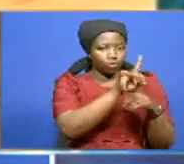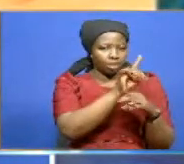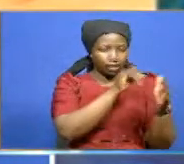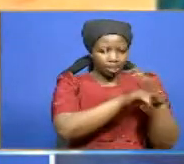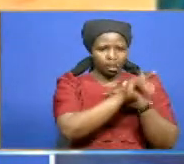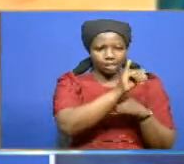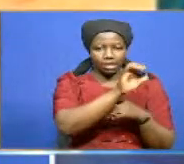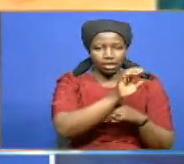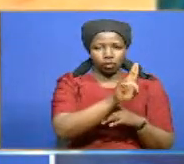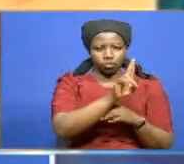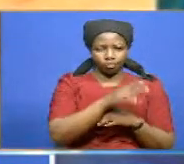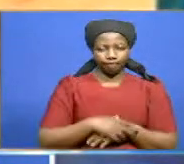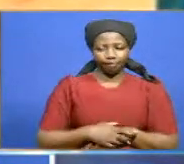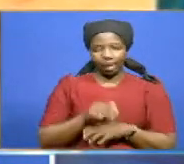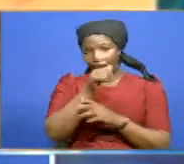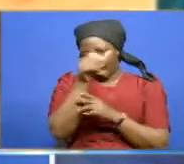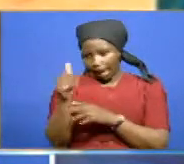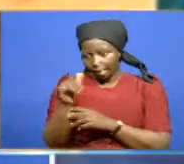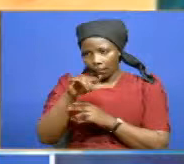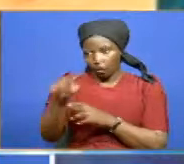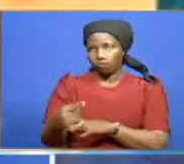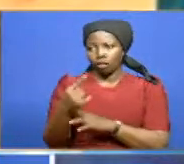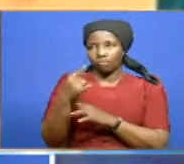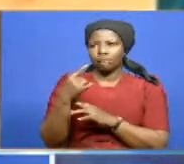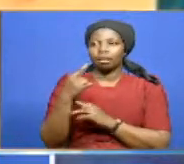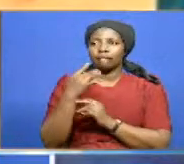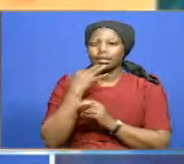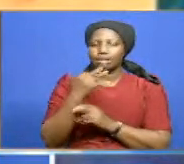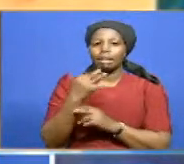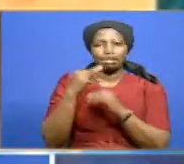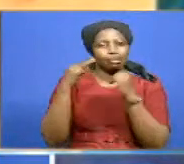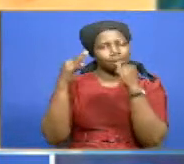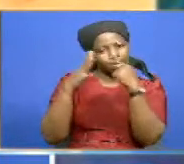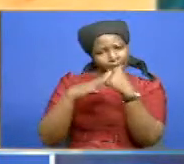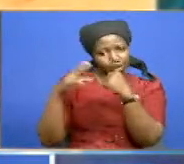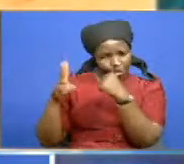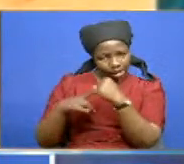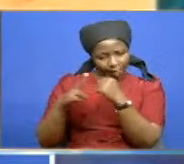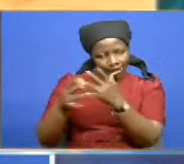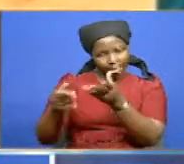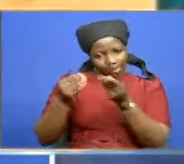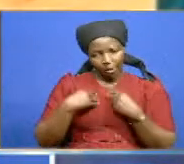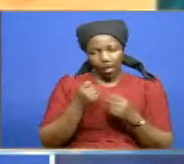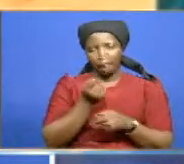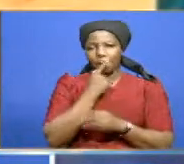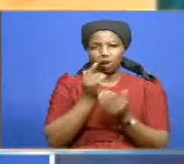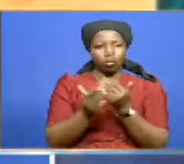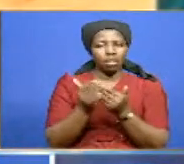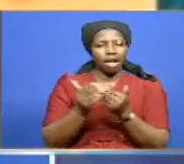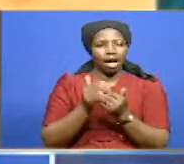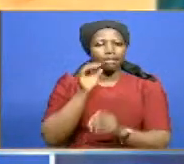mahututi. Wagonjwa wengine 1397 wanapokea huduma za matibabu wakiwa nyumbani.